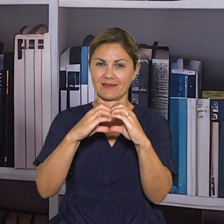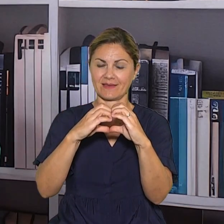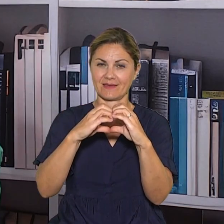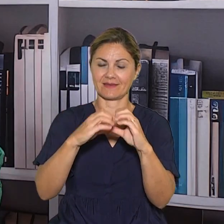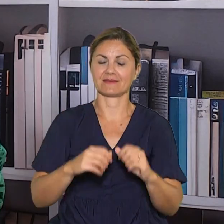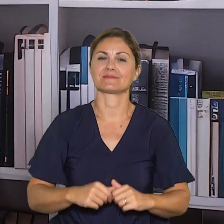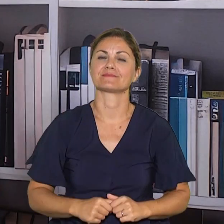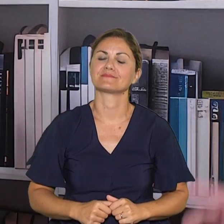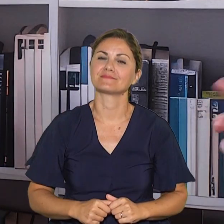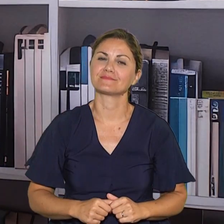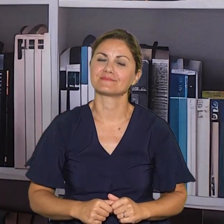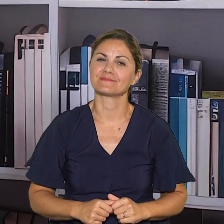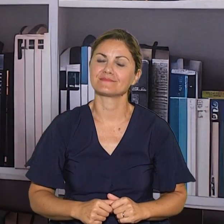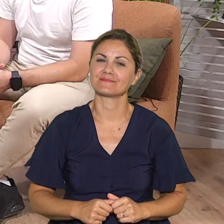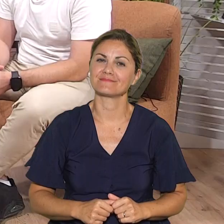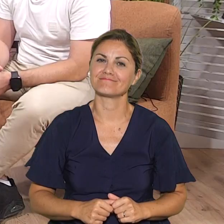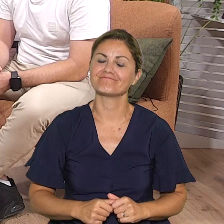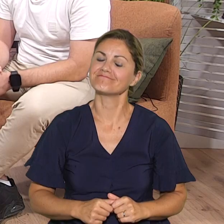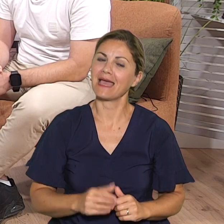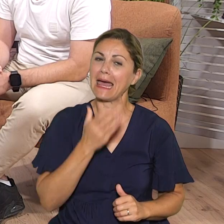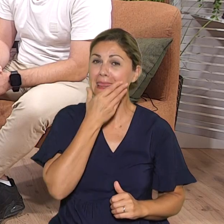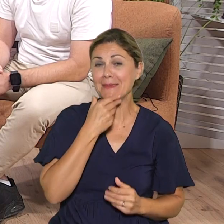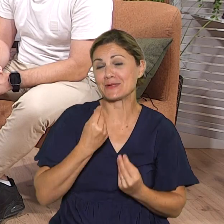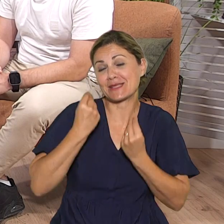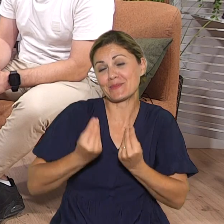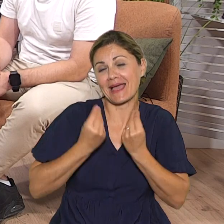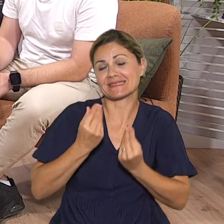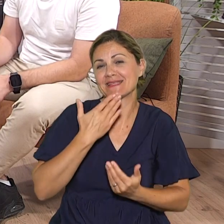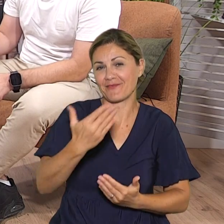u mojoj mašti. Da. I zapravo jako lijepa konstatacija.